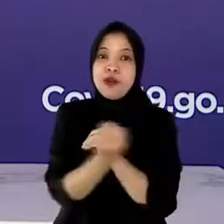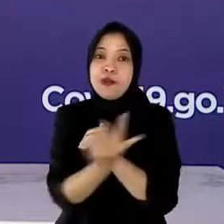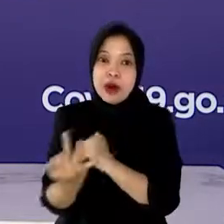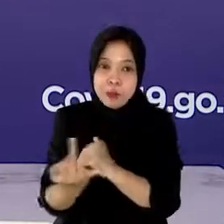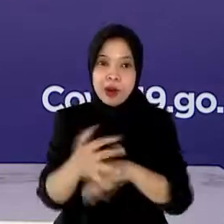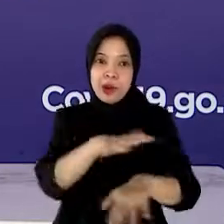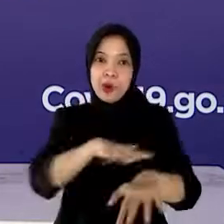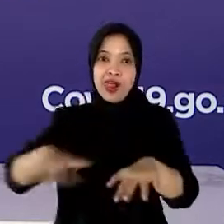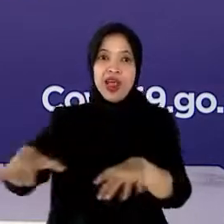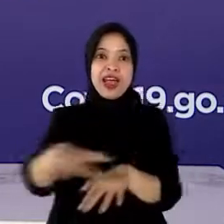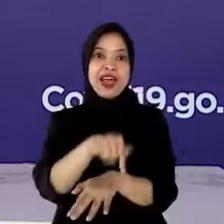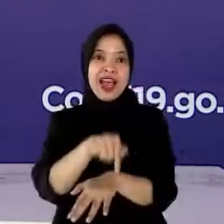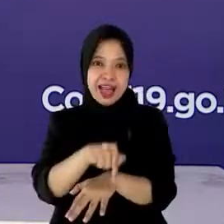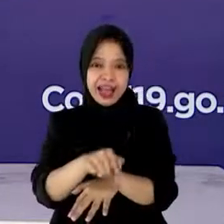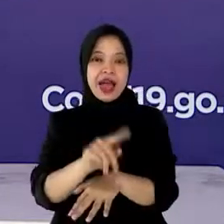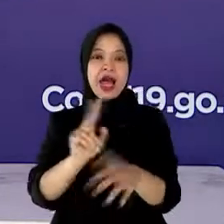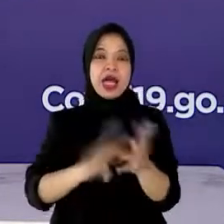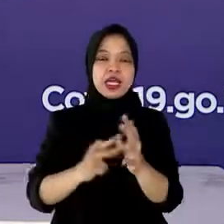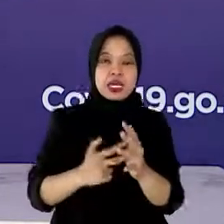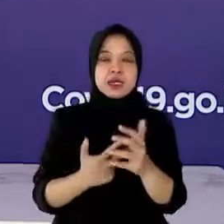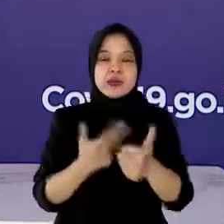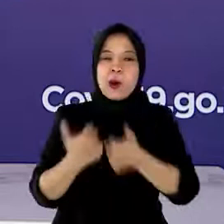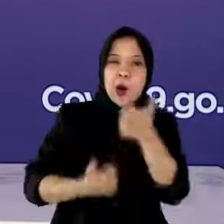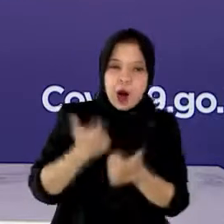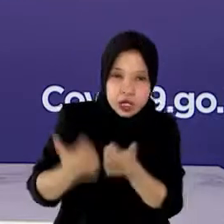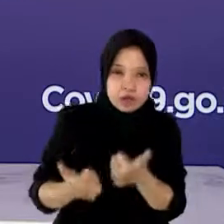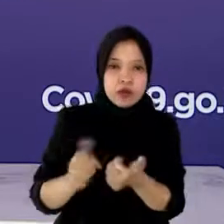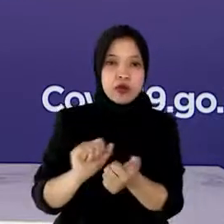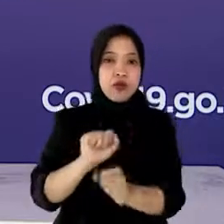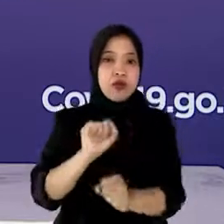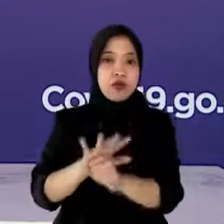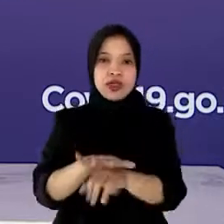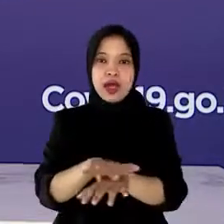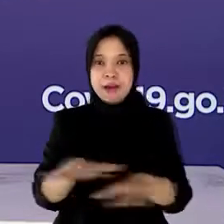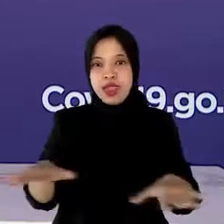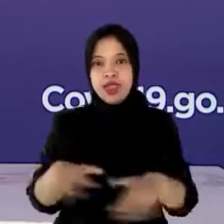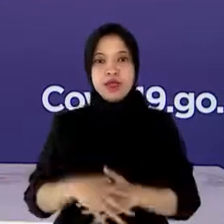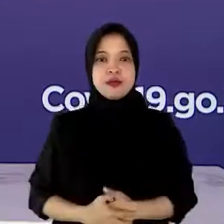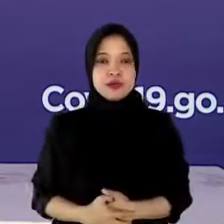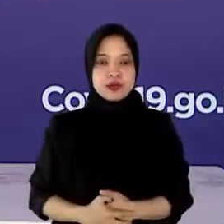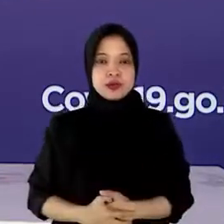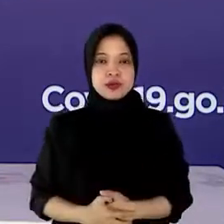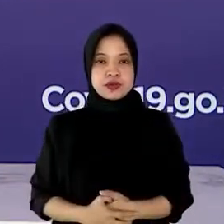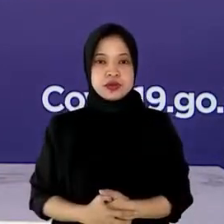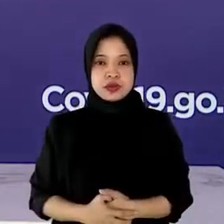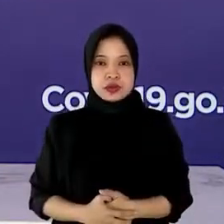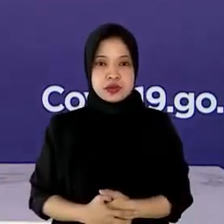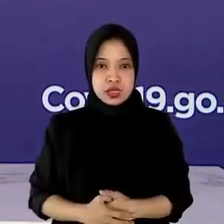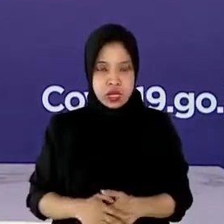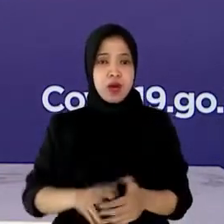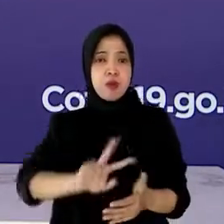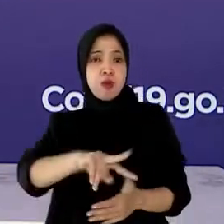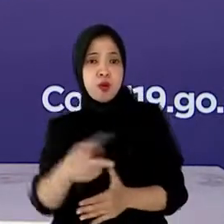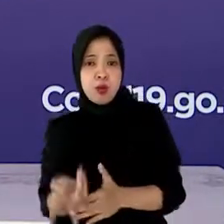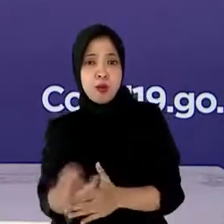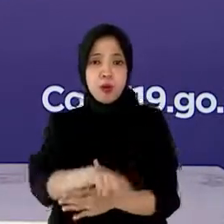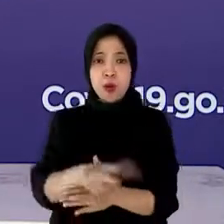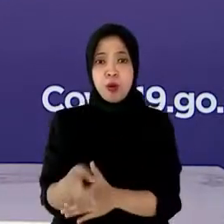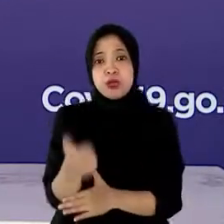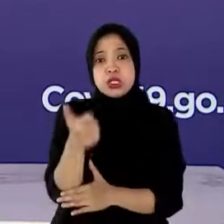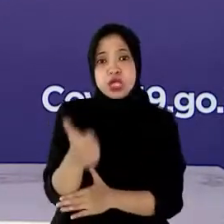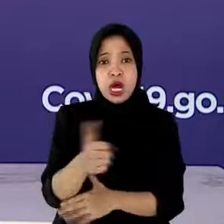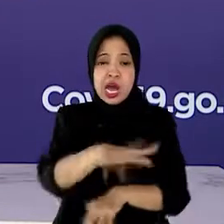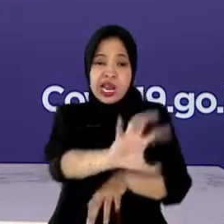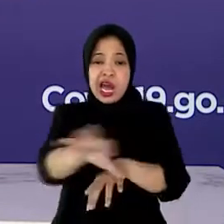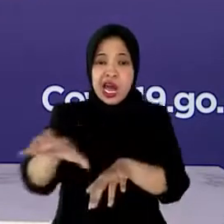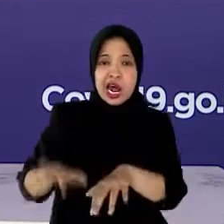tertentu agar dapat produktif dan aman kofit pembatasan ini bersifat dinamis Sehingga nantinya